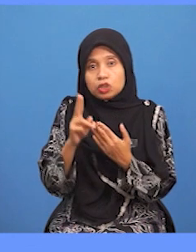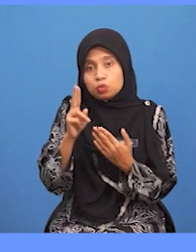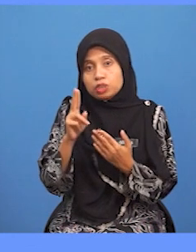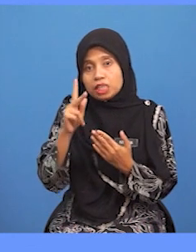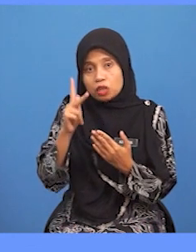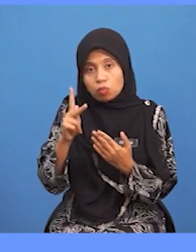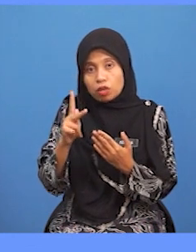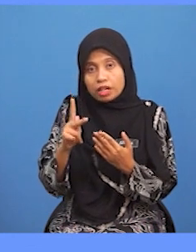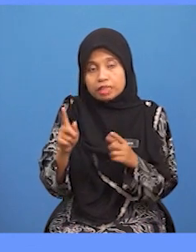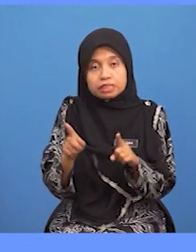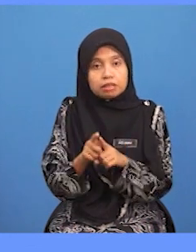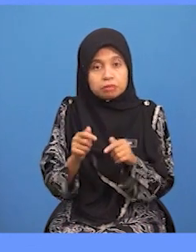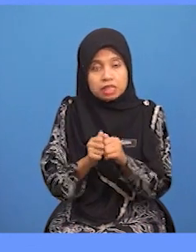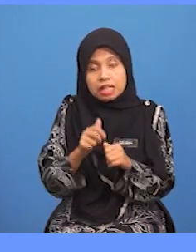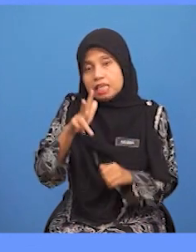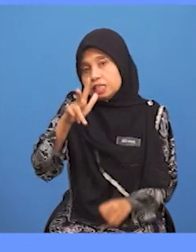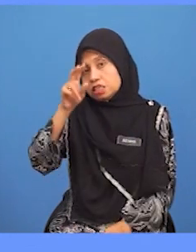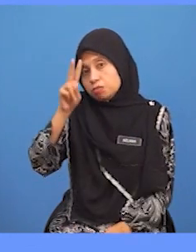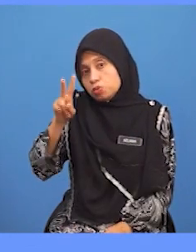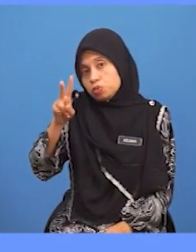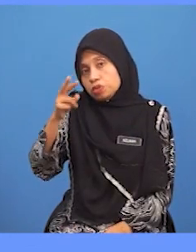keluaran bersamaan dengan